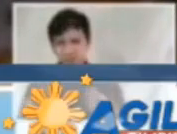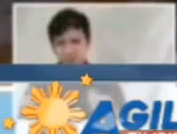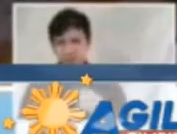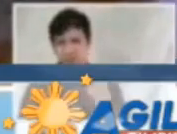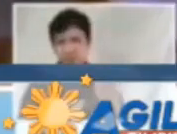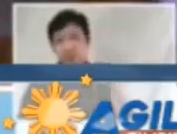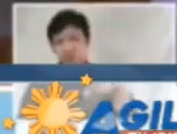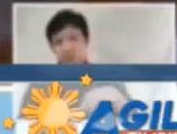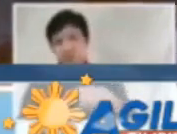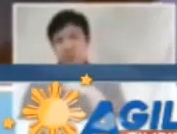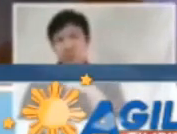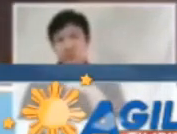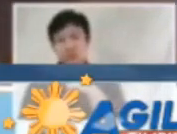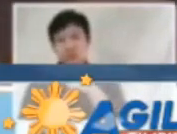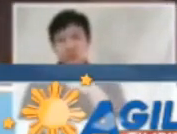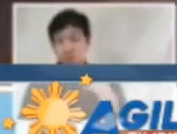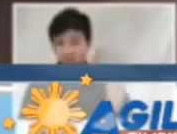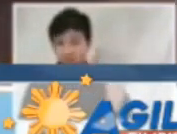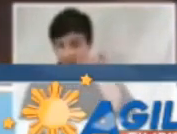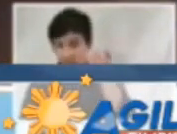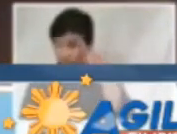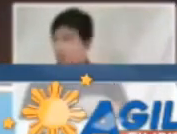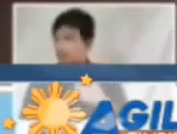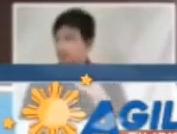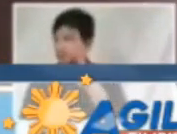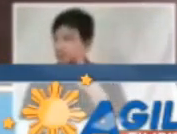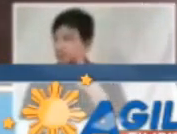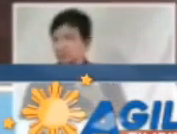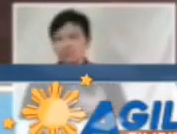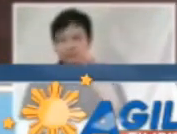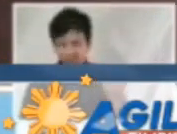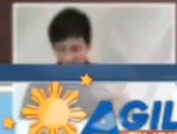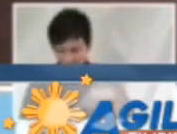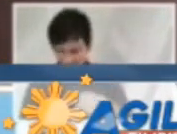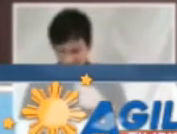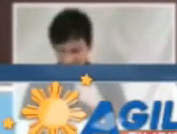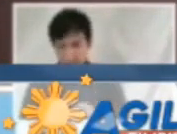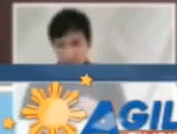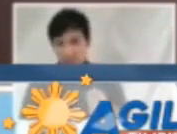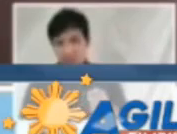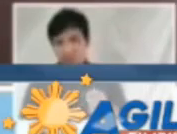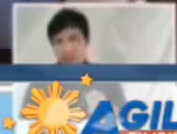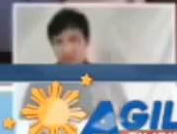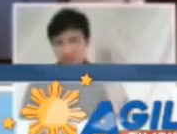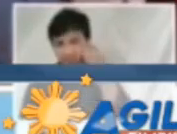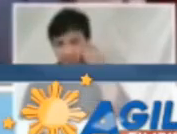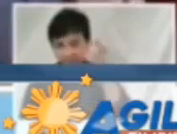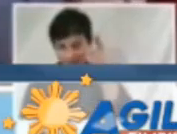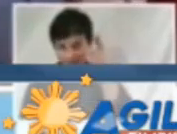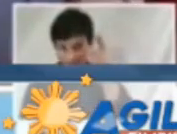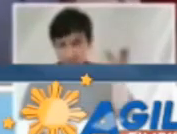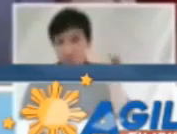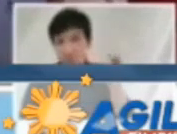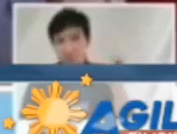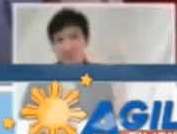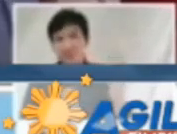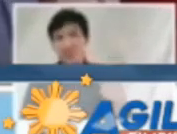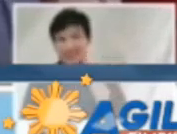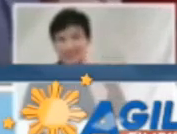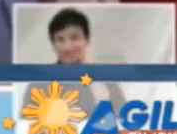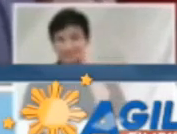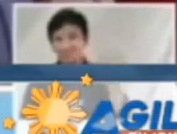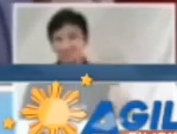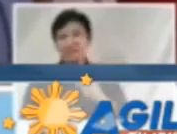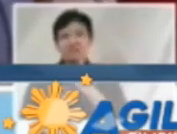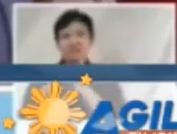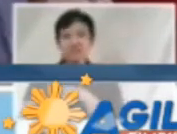ay ipinagbabawal sa batas at pwede po silang masuspindi at makulong pa kung ginawa talaga niya. Ngayon po, Sec.